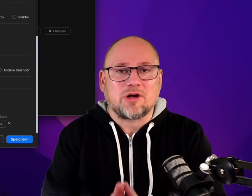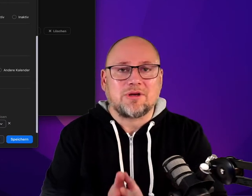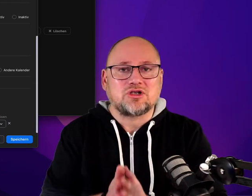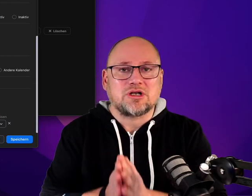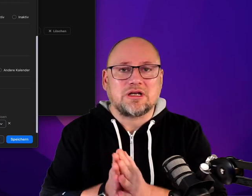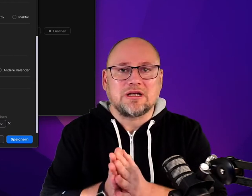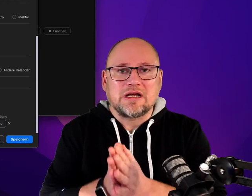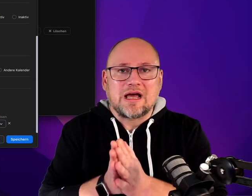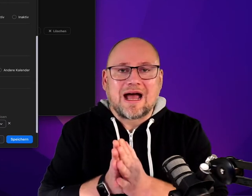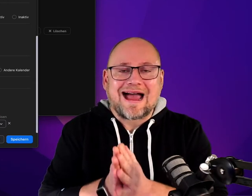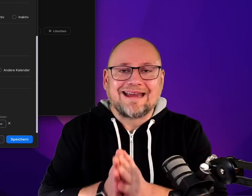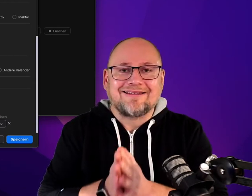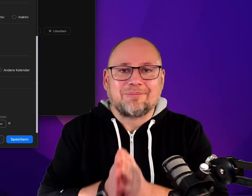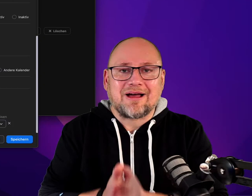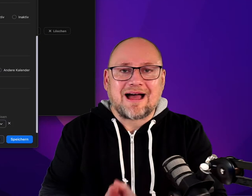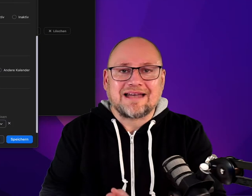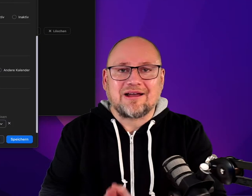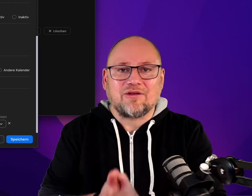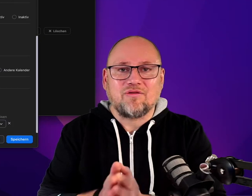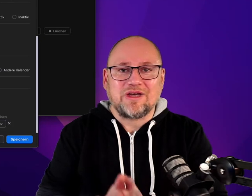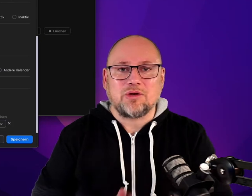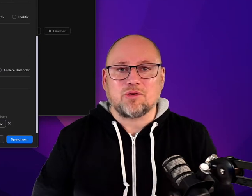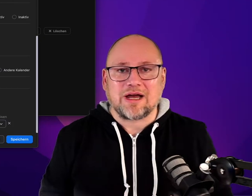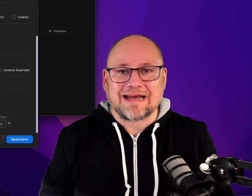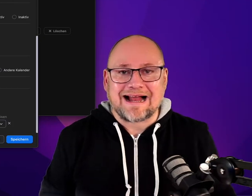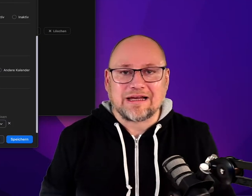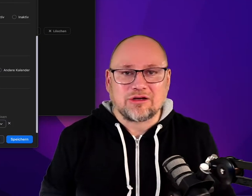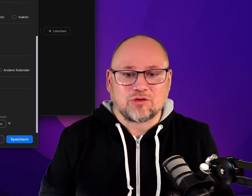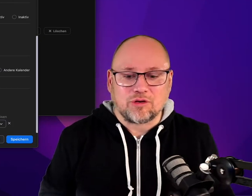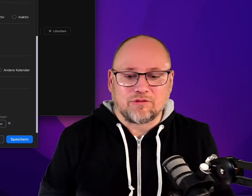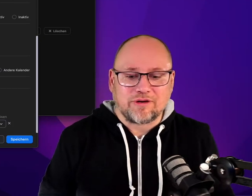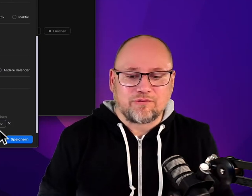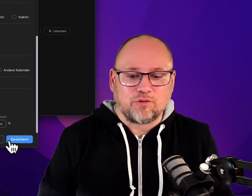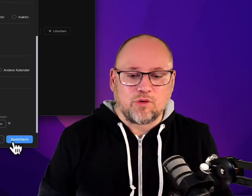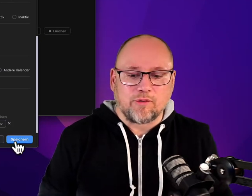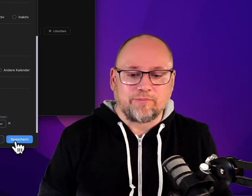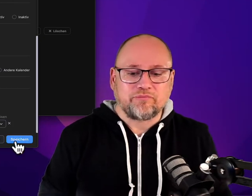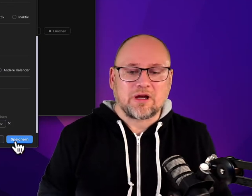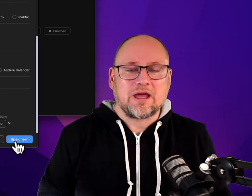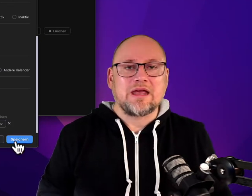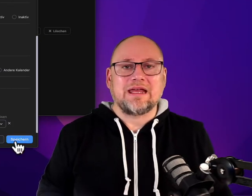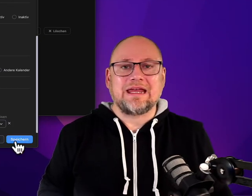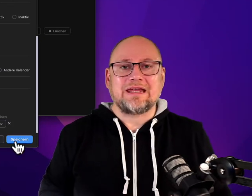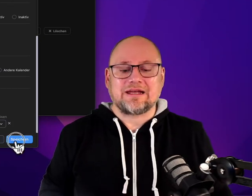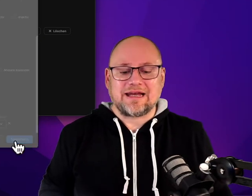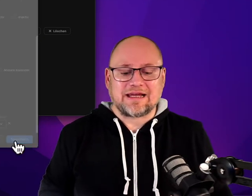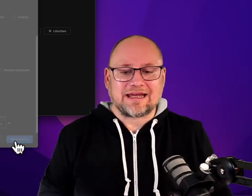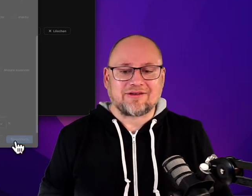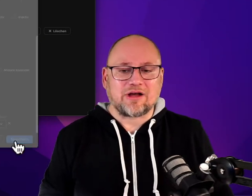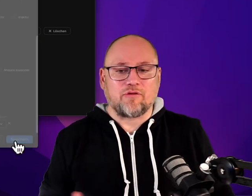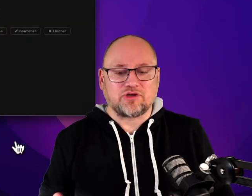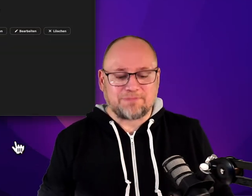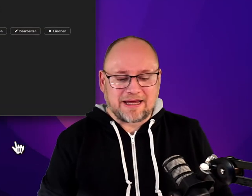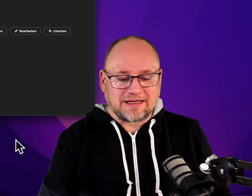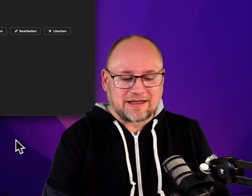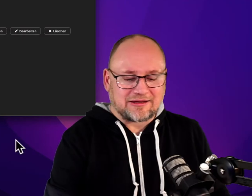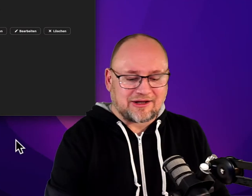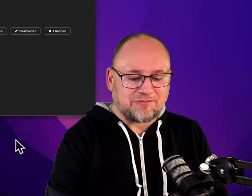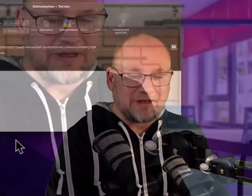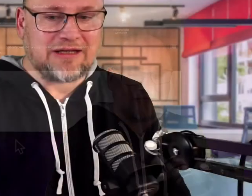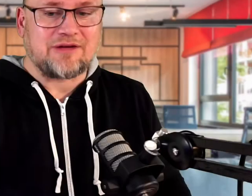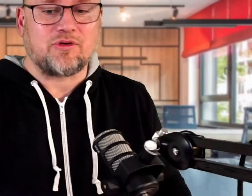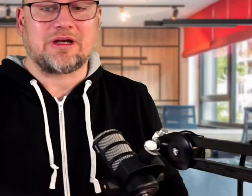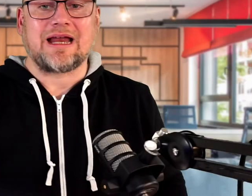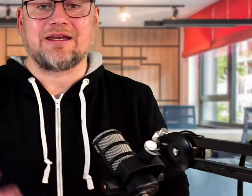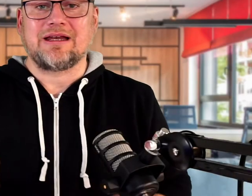die GebärdendolmetscherInnen ein separater Videokanal zur Verfügung. Ich klicke jetzt auf Speichern.